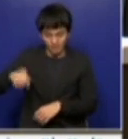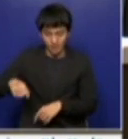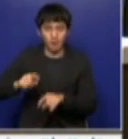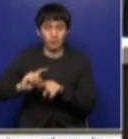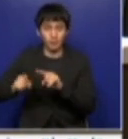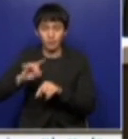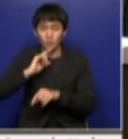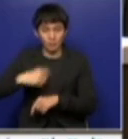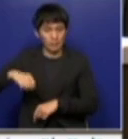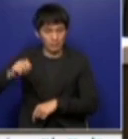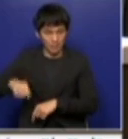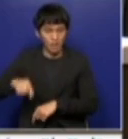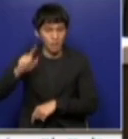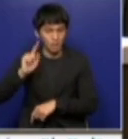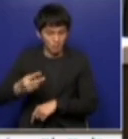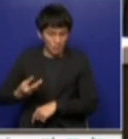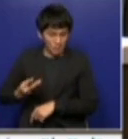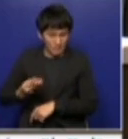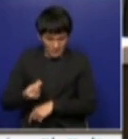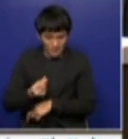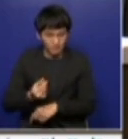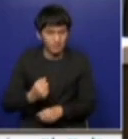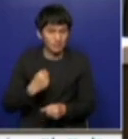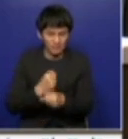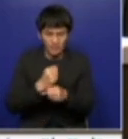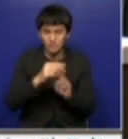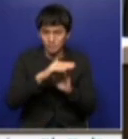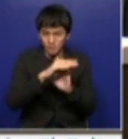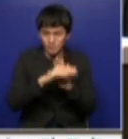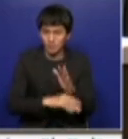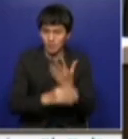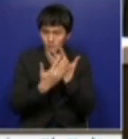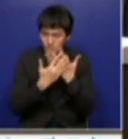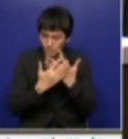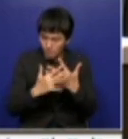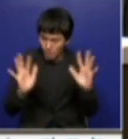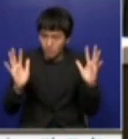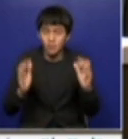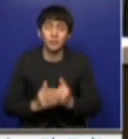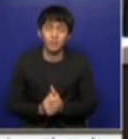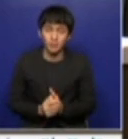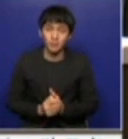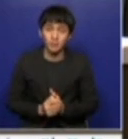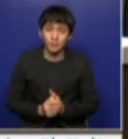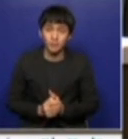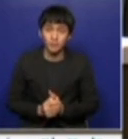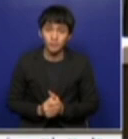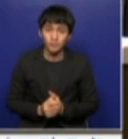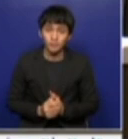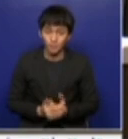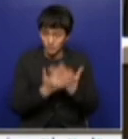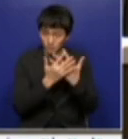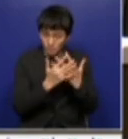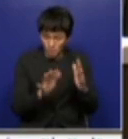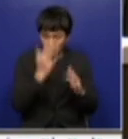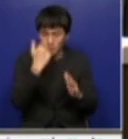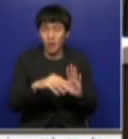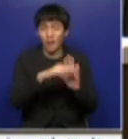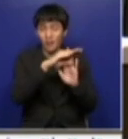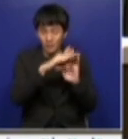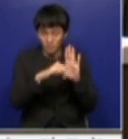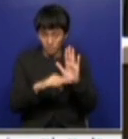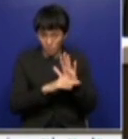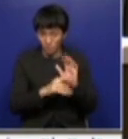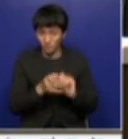คดีอยู่ที่ท่านท่านต้องรีบทำดำเนินการปล่อยตัวทันทีดีแล้วที่อยู่ในขั้นตอนที่จะสั่งฟ้อง